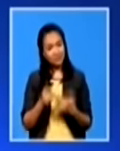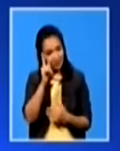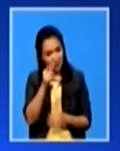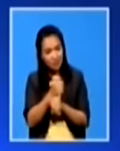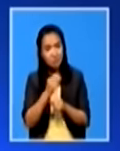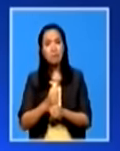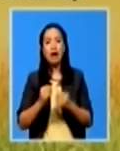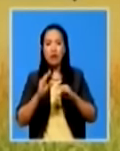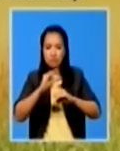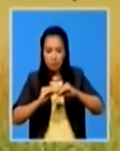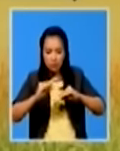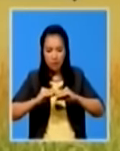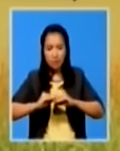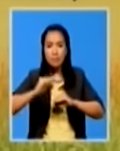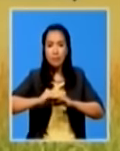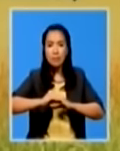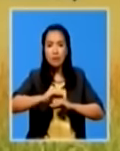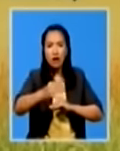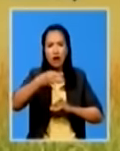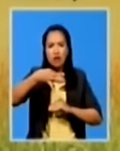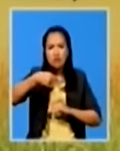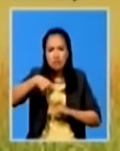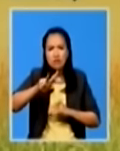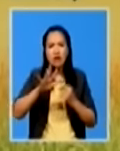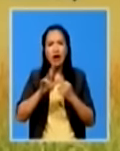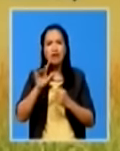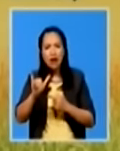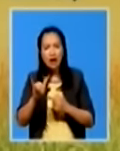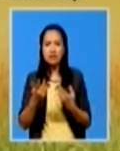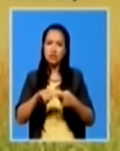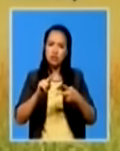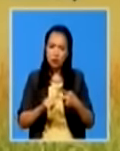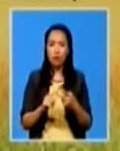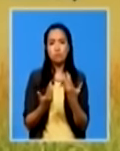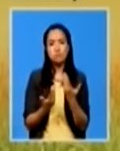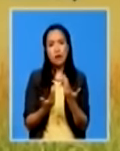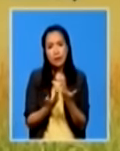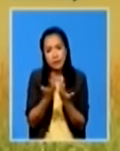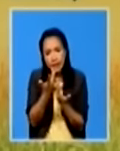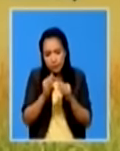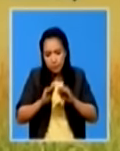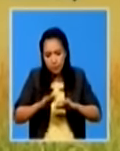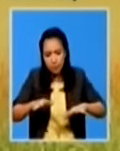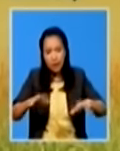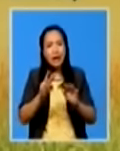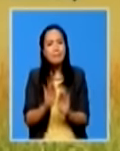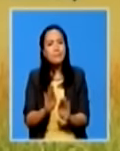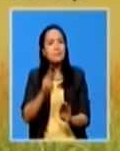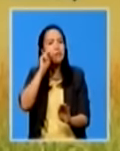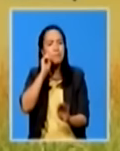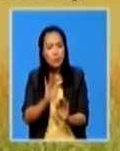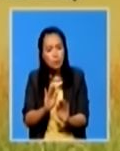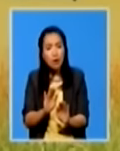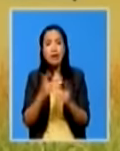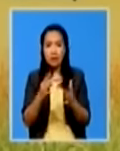ชะลอน้ำนะครับแล้วก็พืชคลุมดินหรือต้นไม้ที่โตเร็วนะครับคลุมดินไว้ก่อนเพื่อเก็บความชุ่มชื้นไว้แล้วเอาต้นไม้